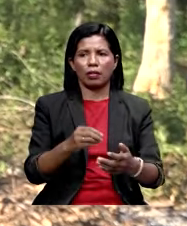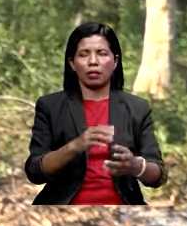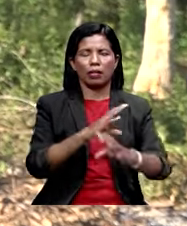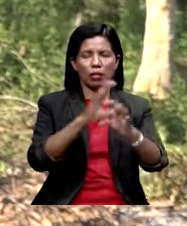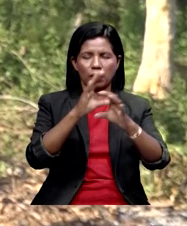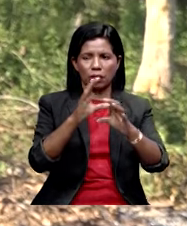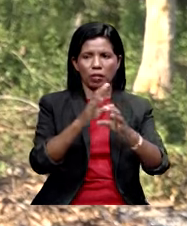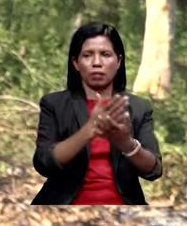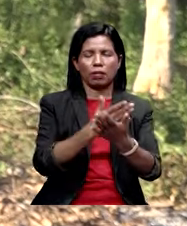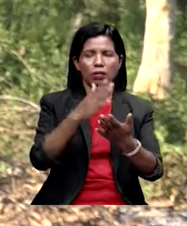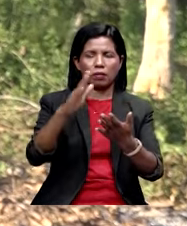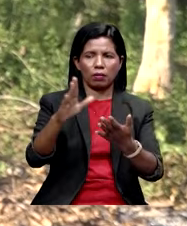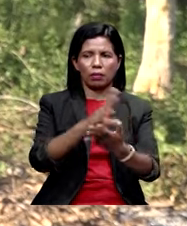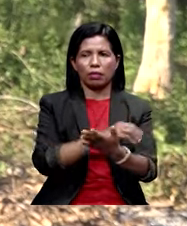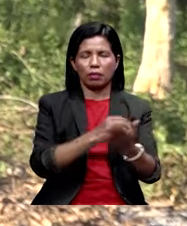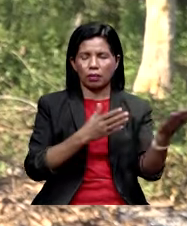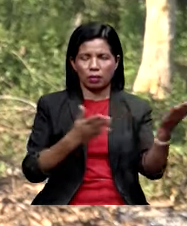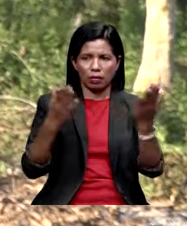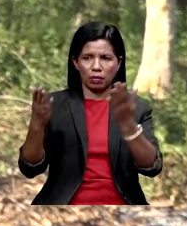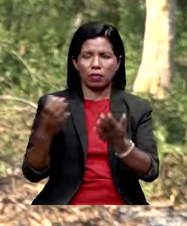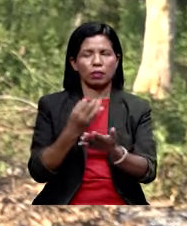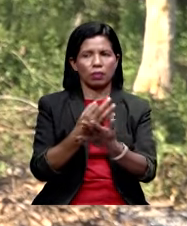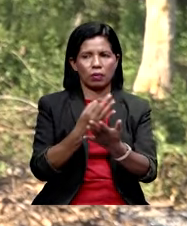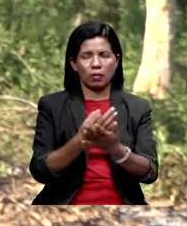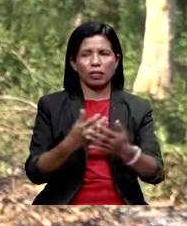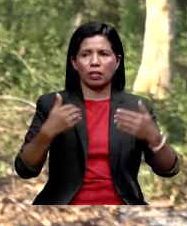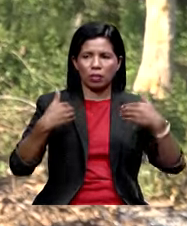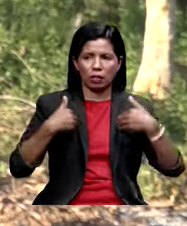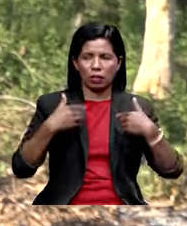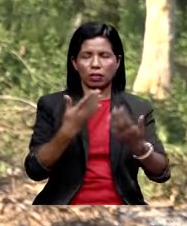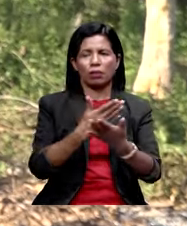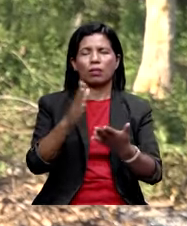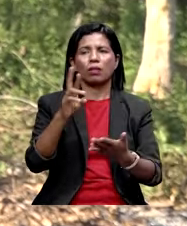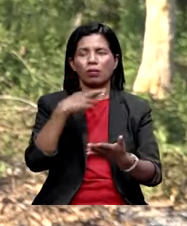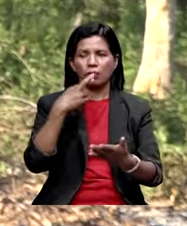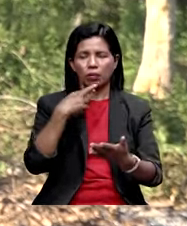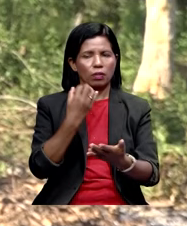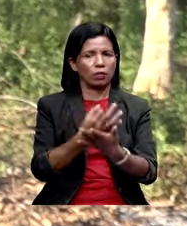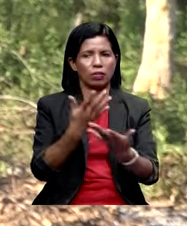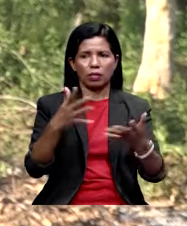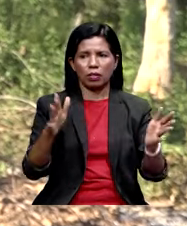ka katuas wa hola tula mai ma kosa ne dia me hola ho fo ma